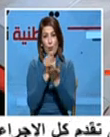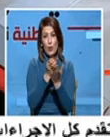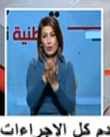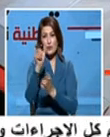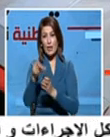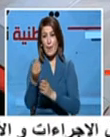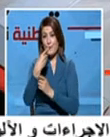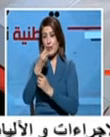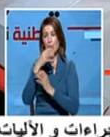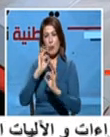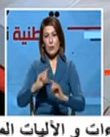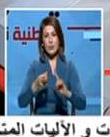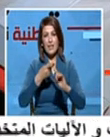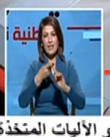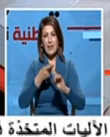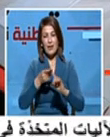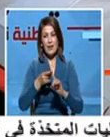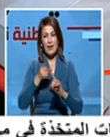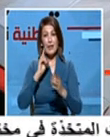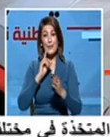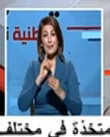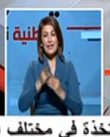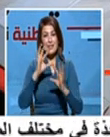نتاعهم. يلزمنا حل على مستوى